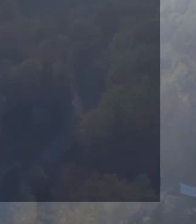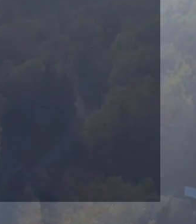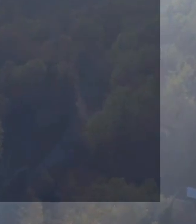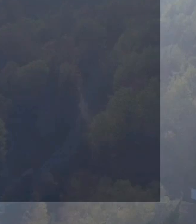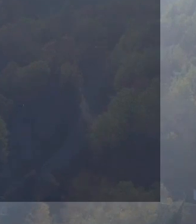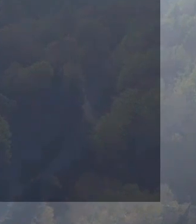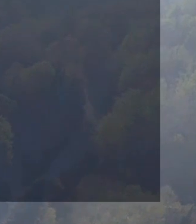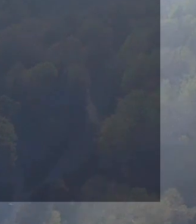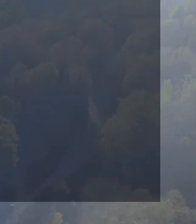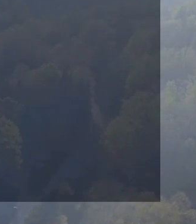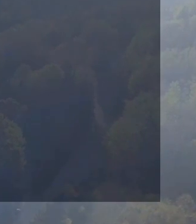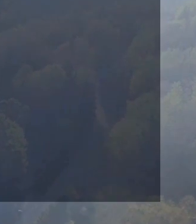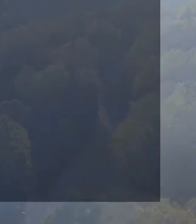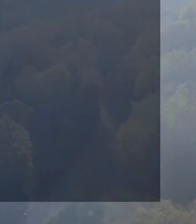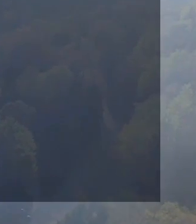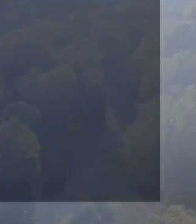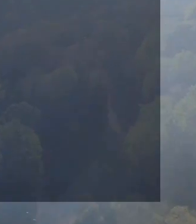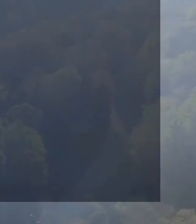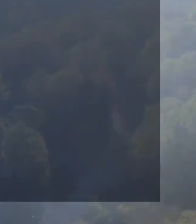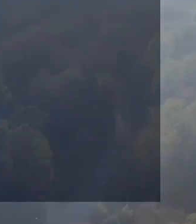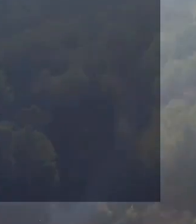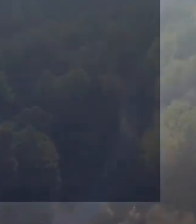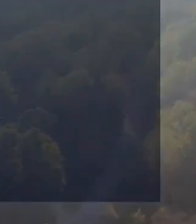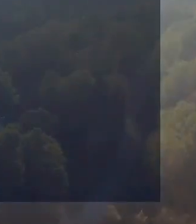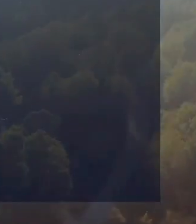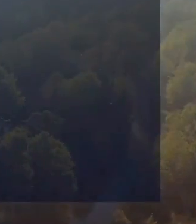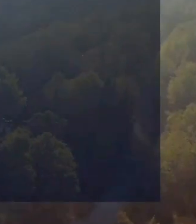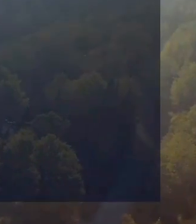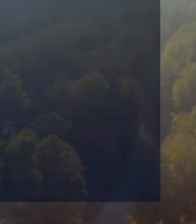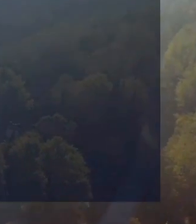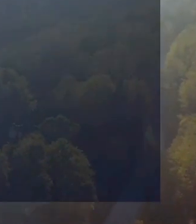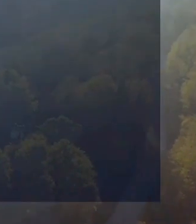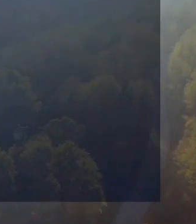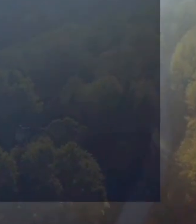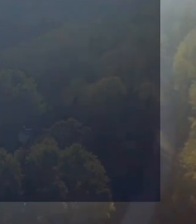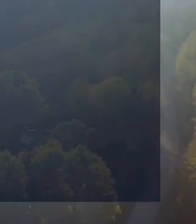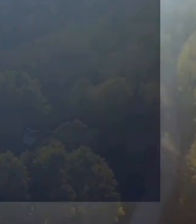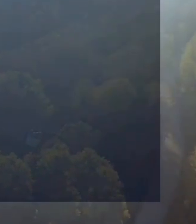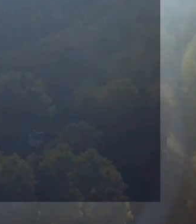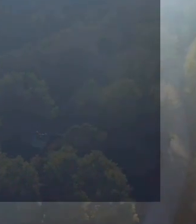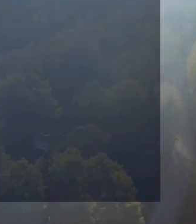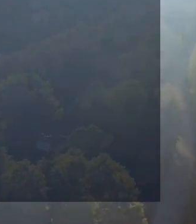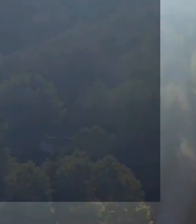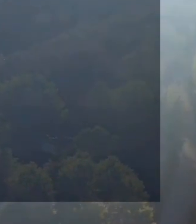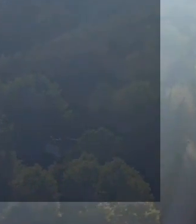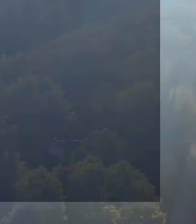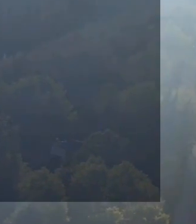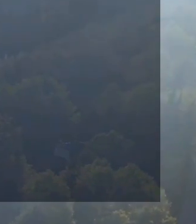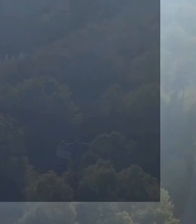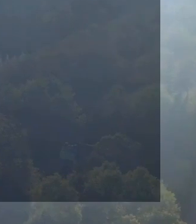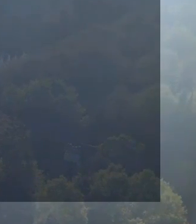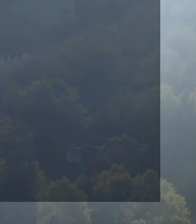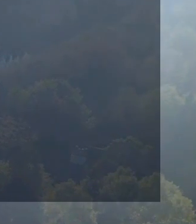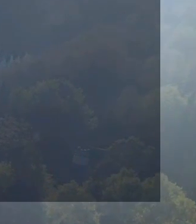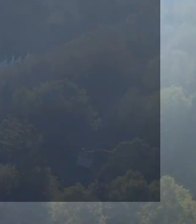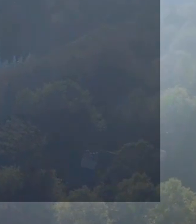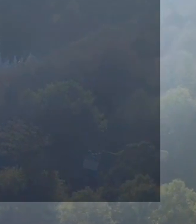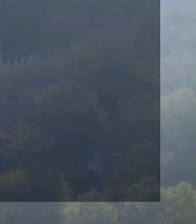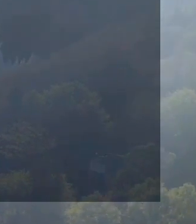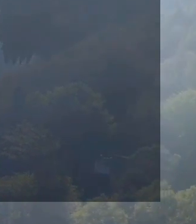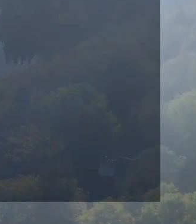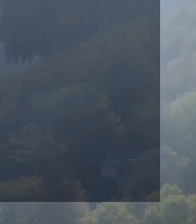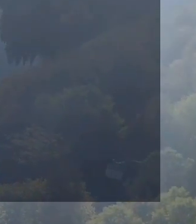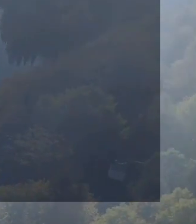깨어 있으십시오. 믿음에 굳게 서 있으십시오. 용감하십시오. 힘을 내십시오. 모든 일을